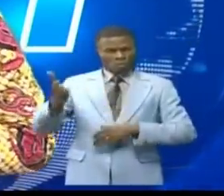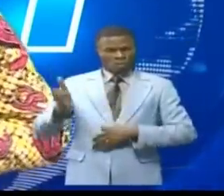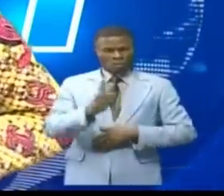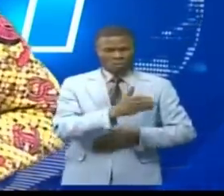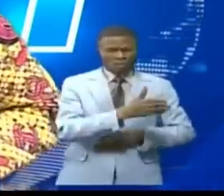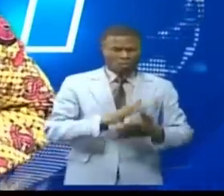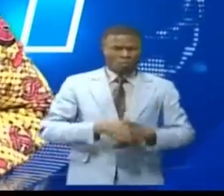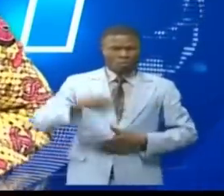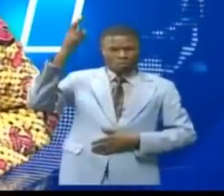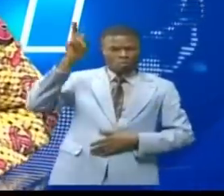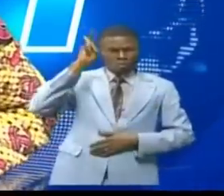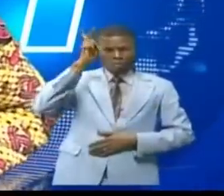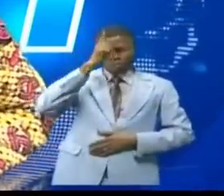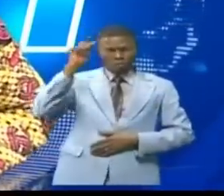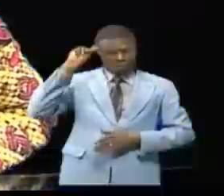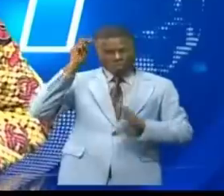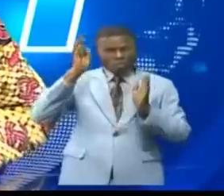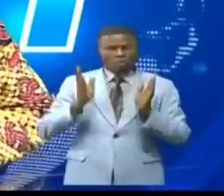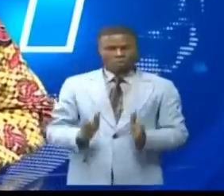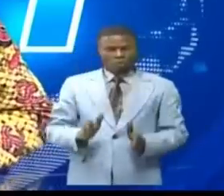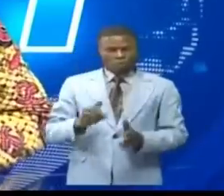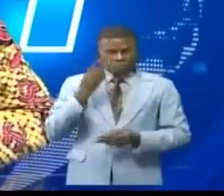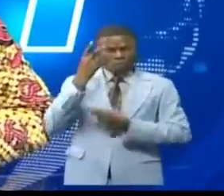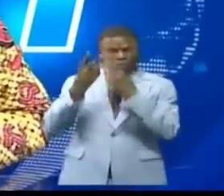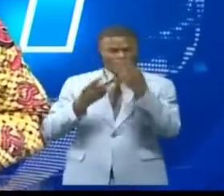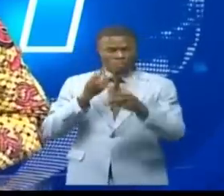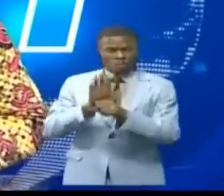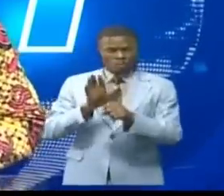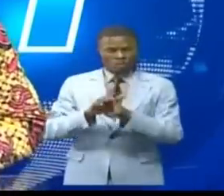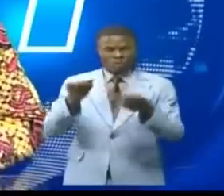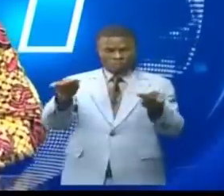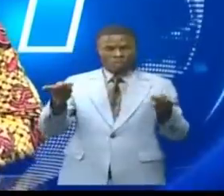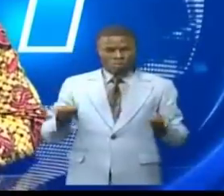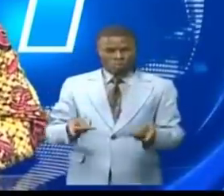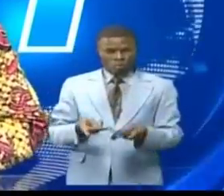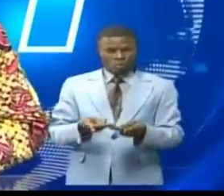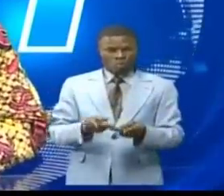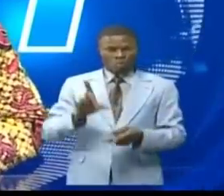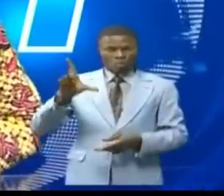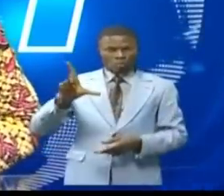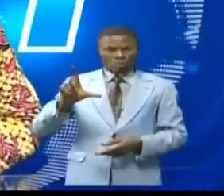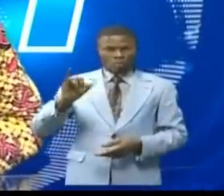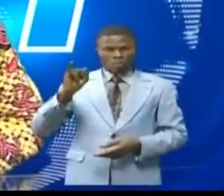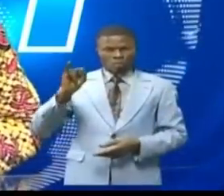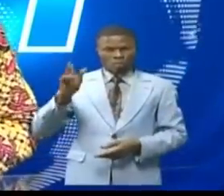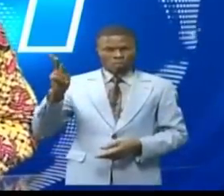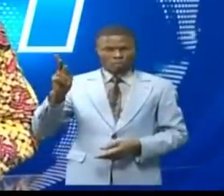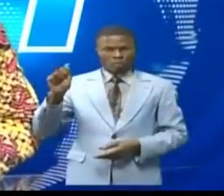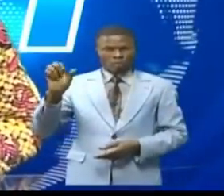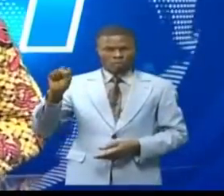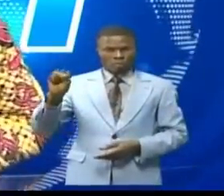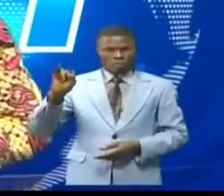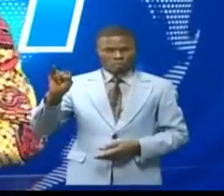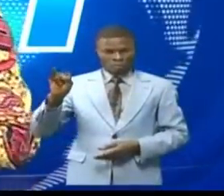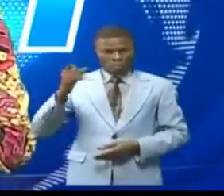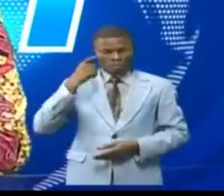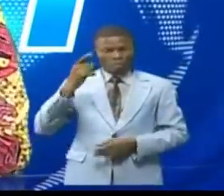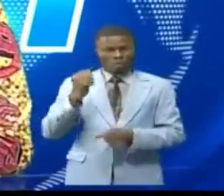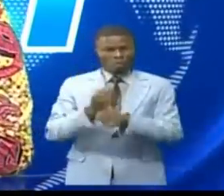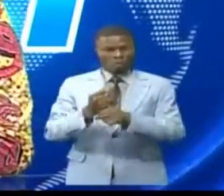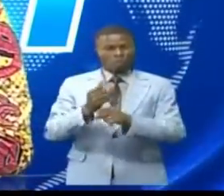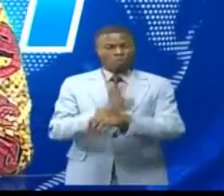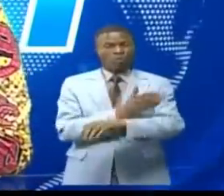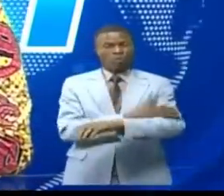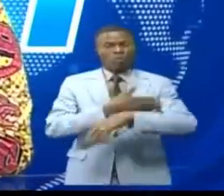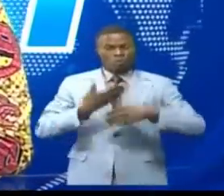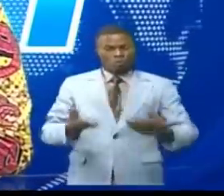Dans le Haut-Katanga, les gouverneurs effectuent des descentes dans différents sites de l'IKC pour voir l'état d'avancement de ces différents travaux